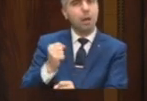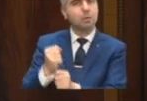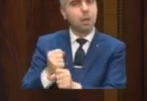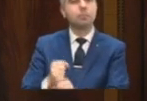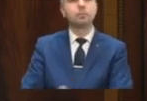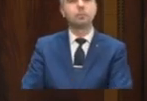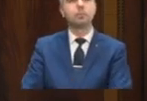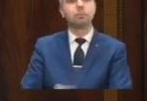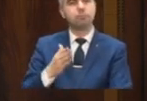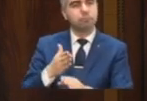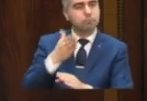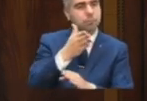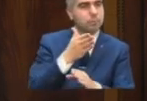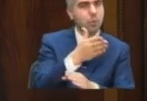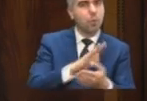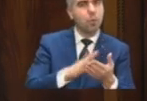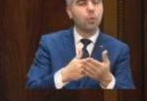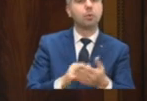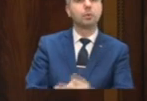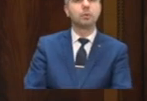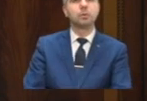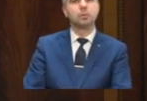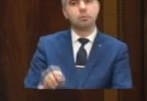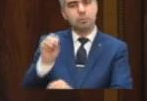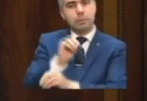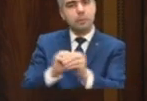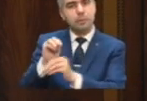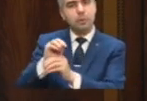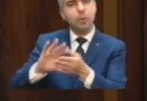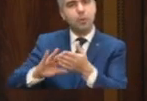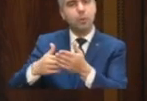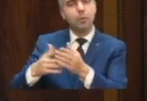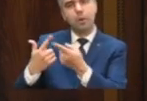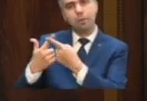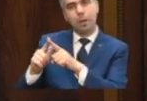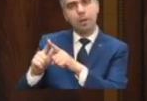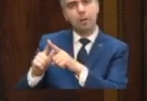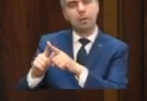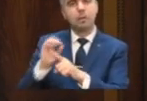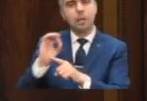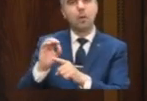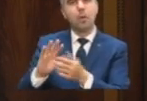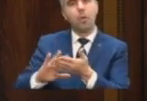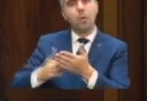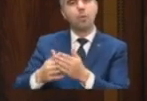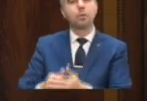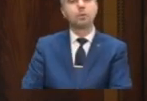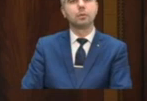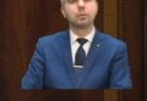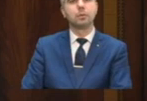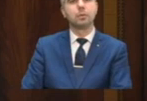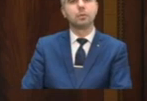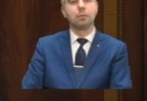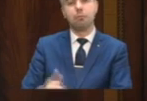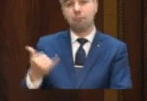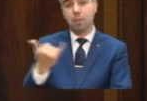أجل التدخل في هذه المجالات وتجويد إطار العيش بها وإدماجها في النسيج الحضاري، وذلك من